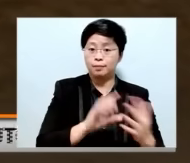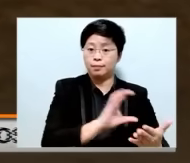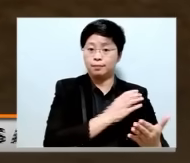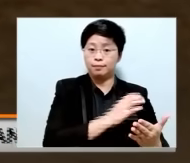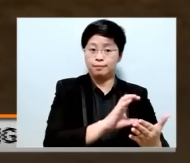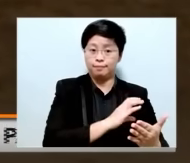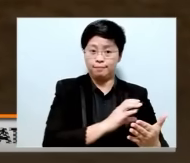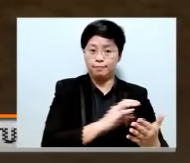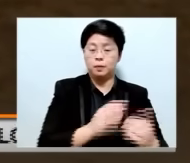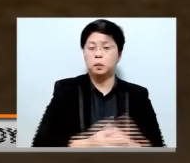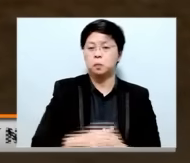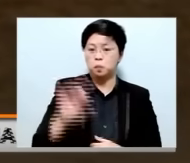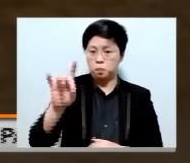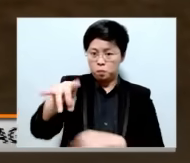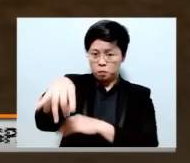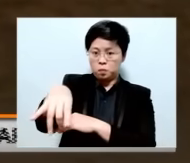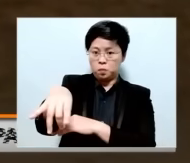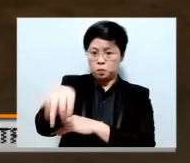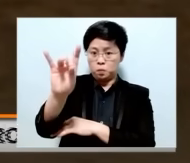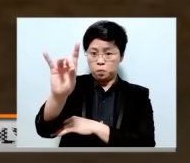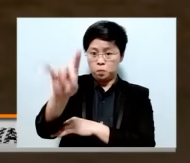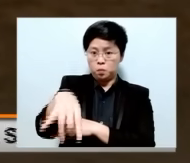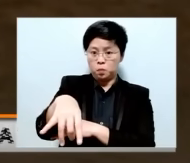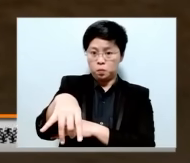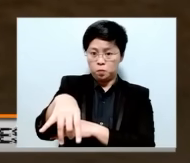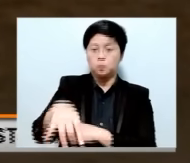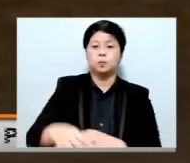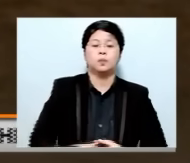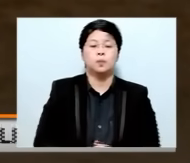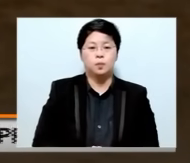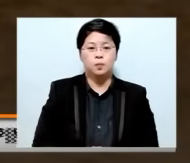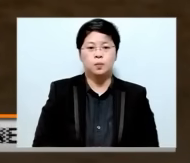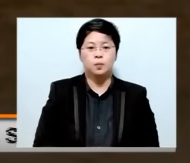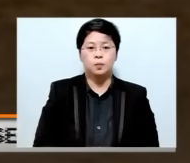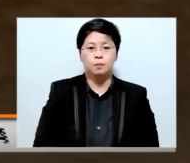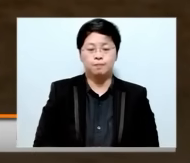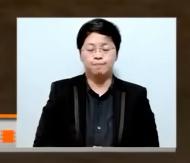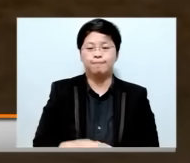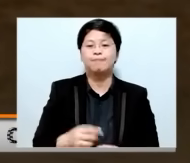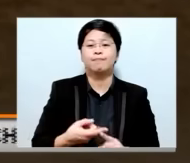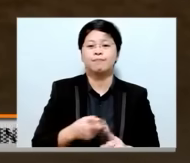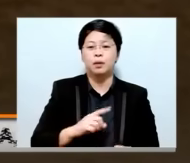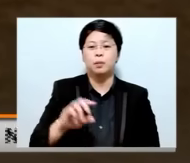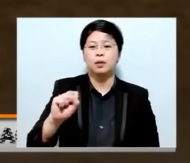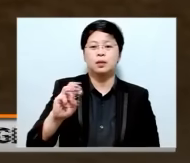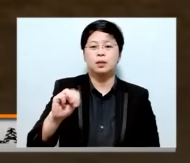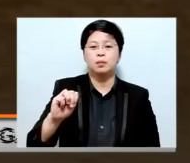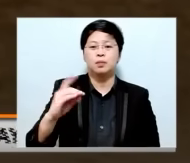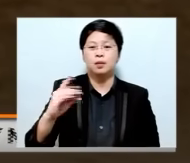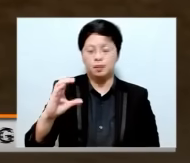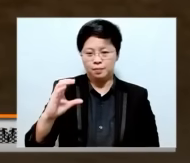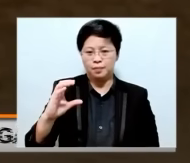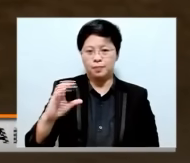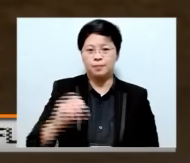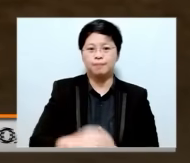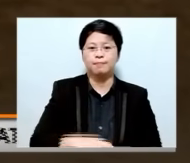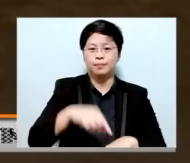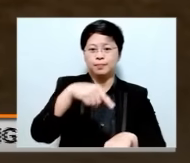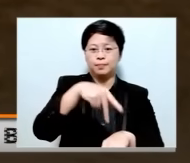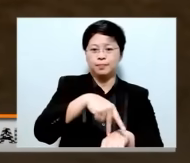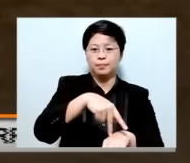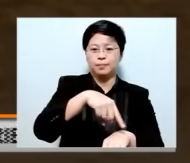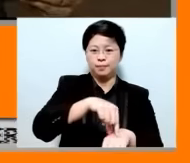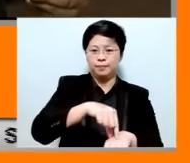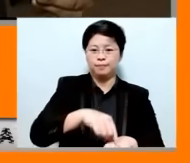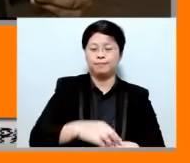bandang alas 8 ng gabi. Yan muna ang latest mula rito sa SMDC Festival Grounds dito sa Parañaque City.